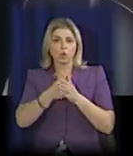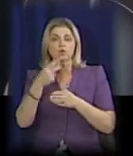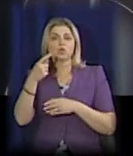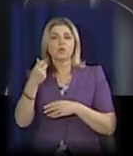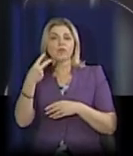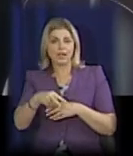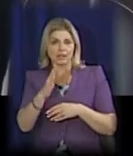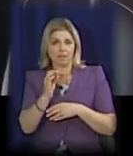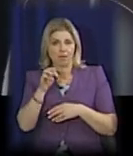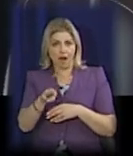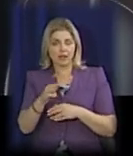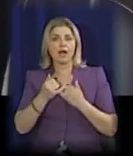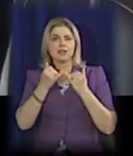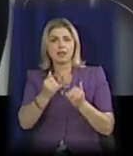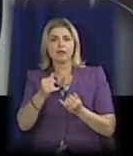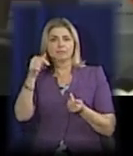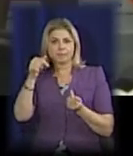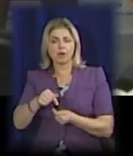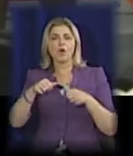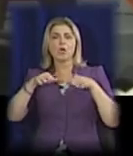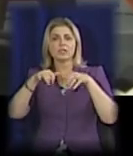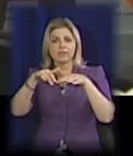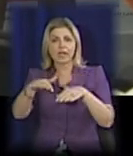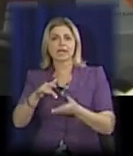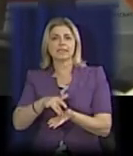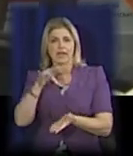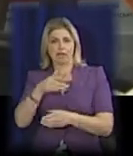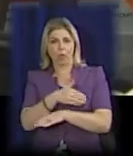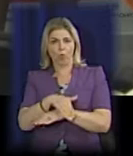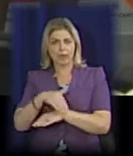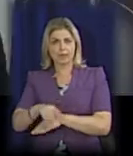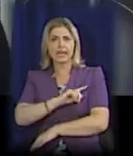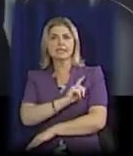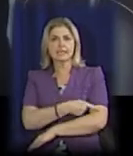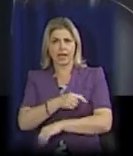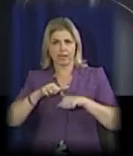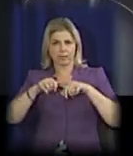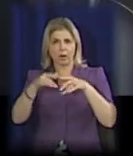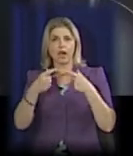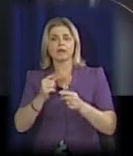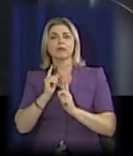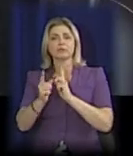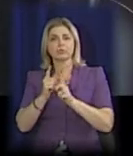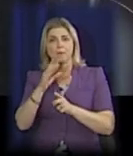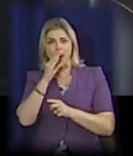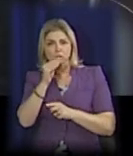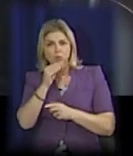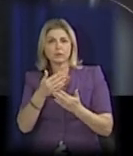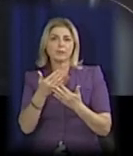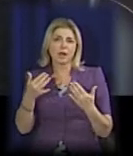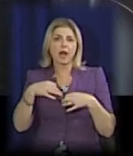на центральних вулицях з найбільш інтенсивним транспортним потоком. Другий – це в нас друга серія «Каравела». Це